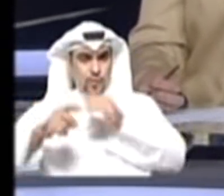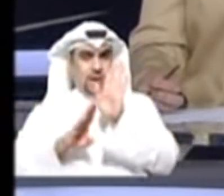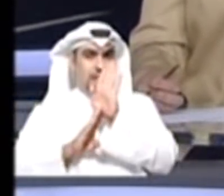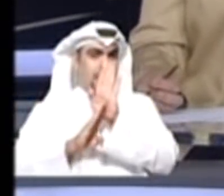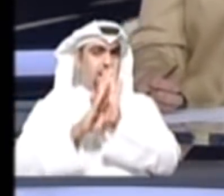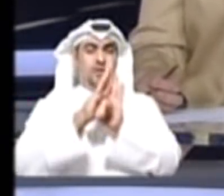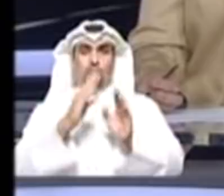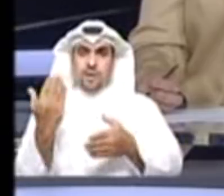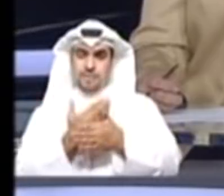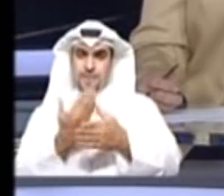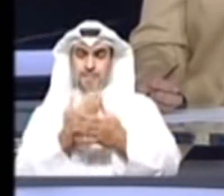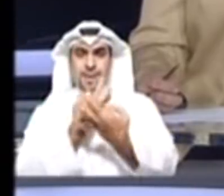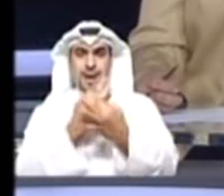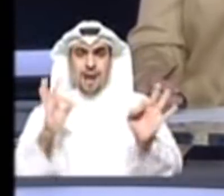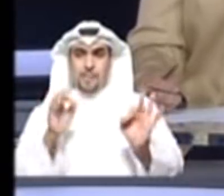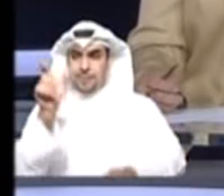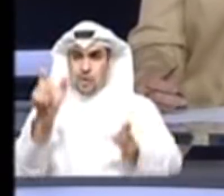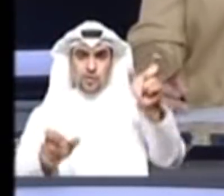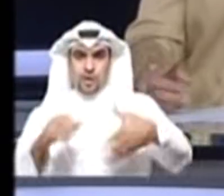وصولها للمشمولين برعايتها.